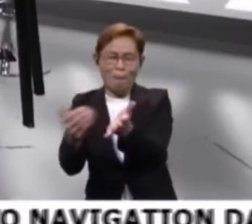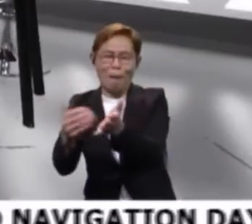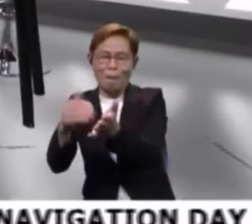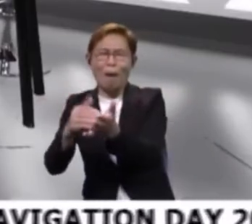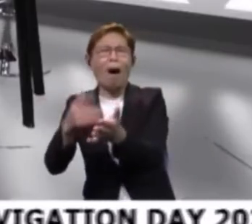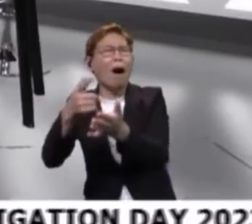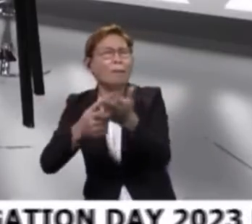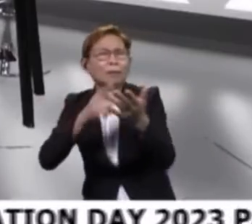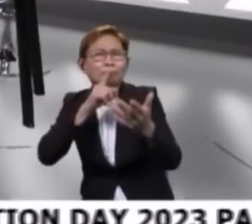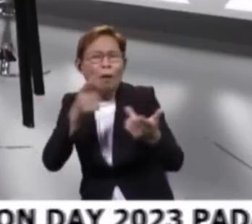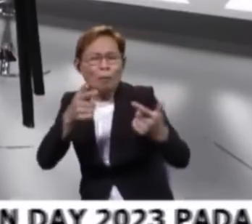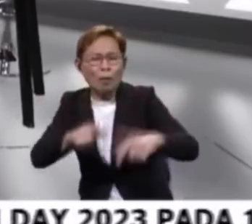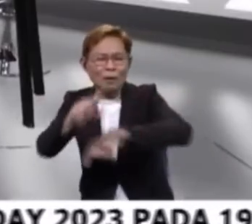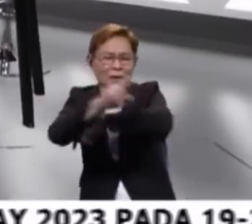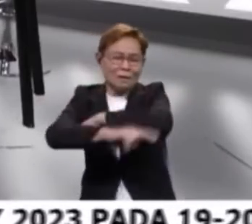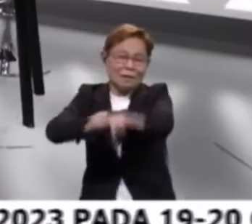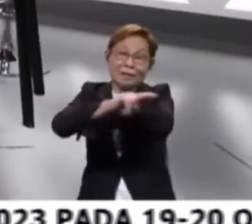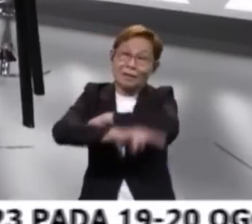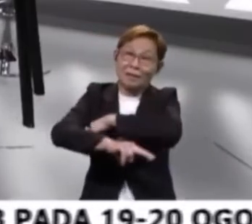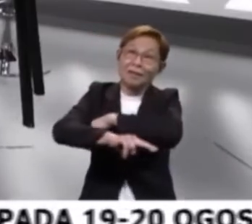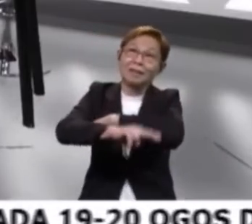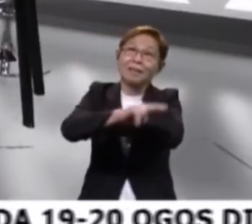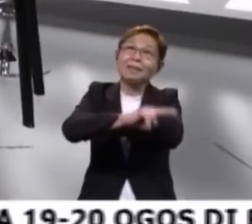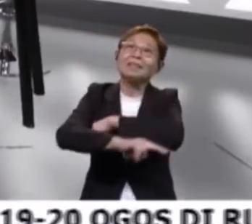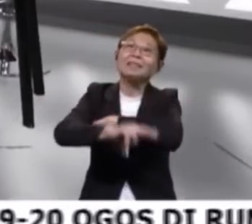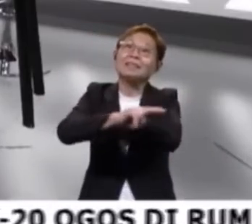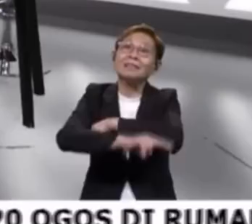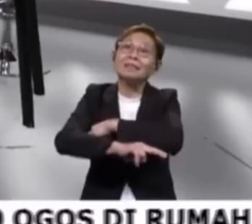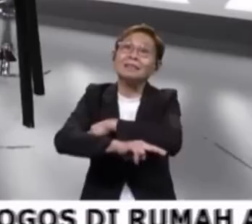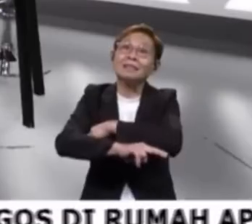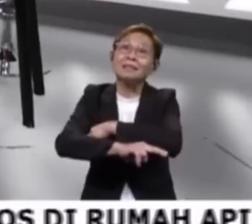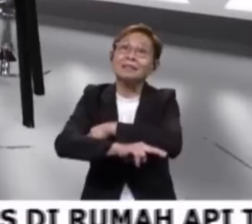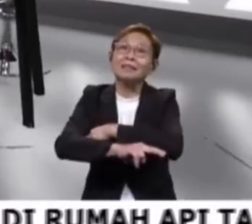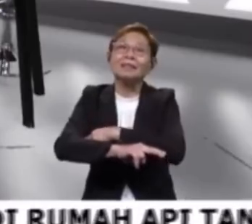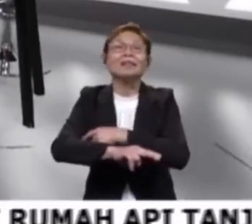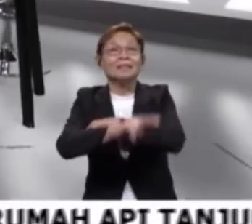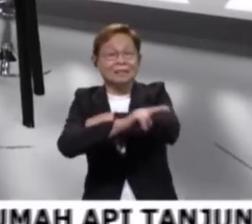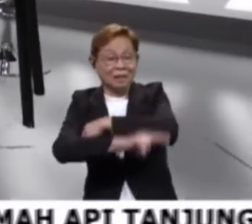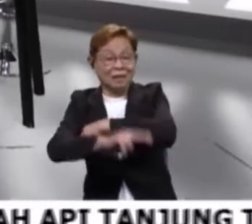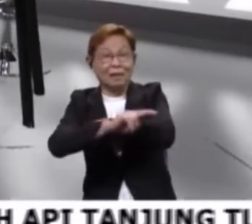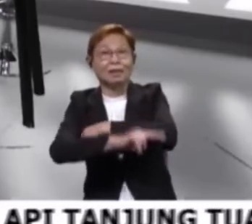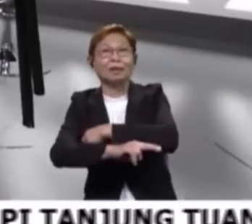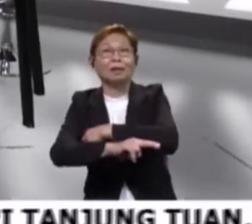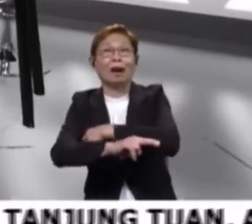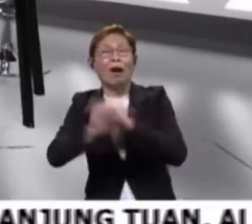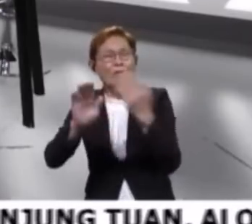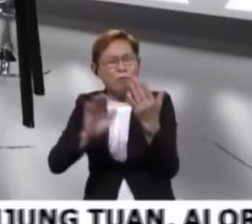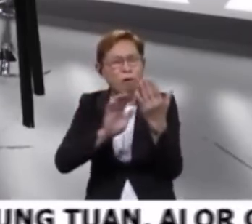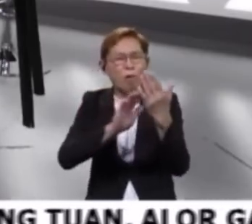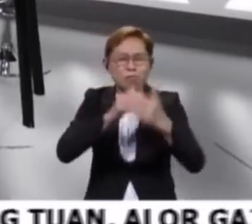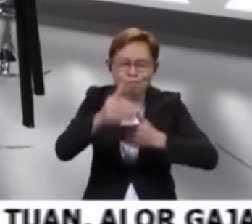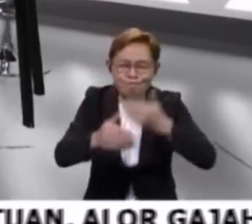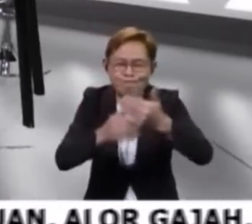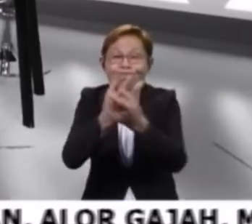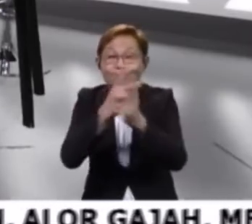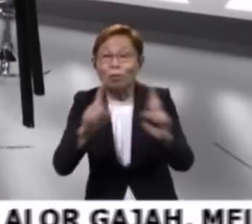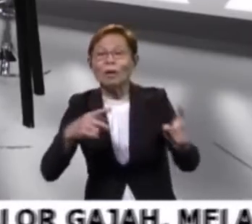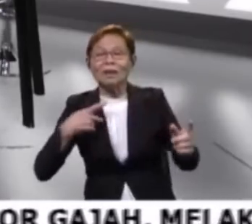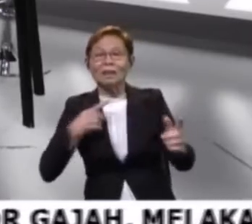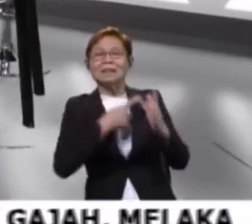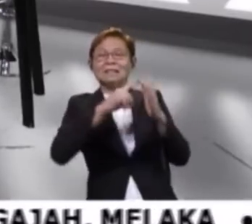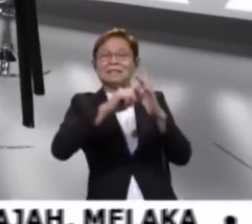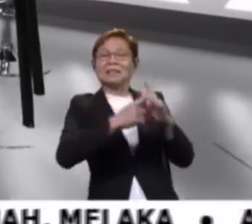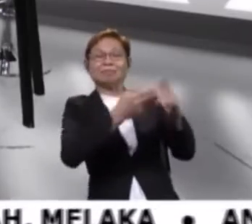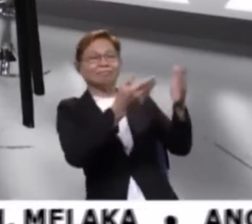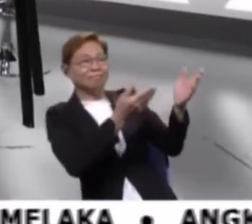Sebenarnya apa yang berlaku di negeri-negeri yang disebut sebagai negeri yang melalui proses demokrasi ini kita tidak menggunakan